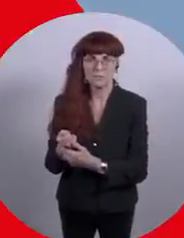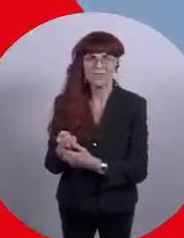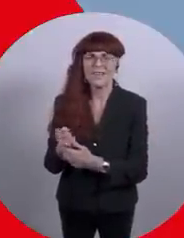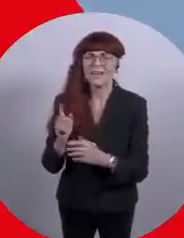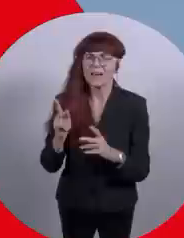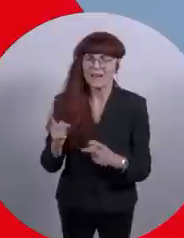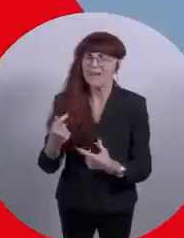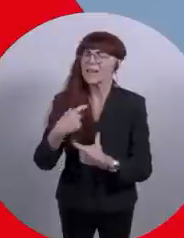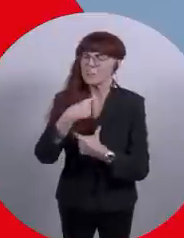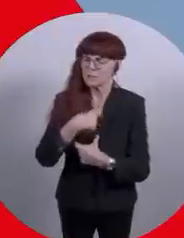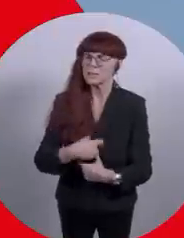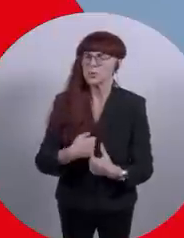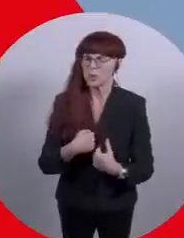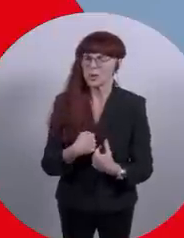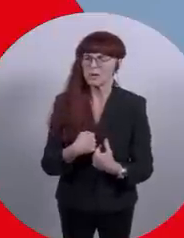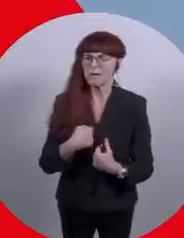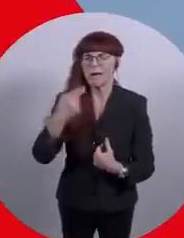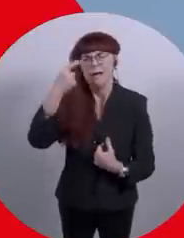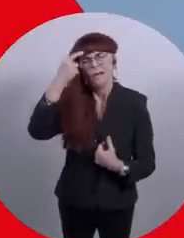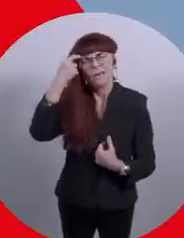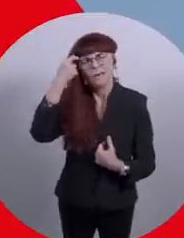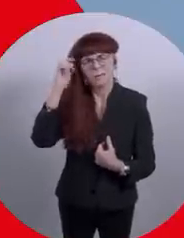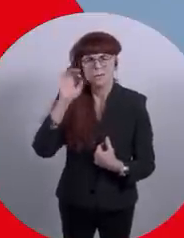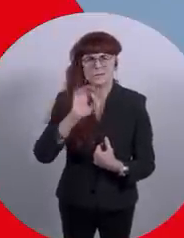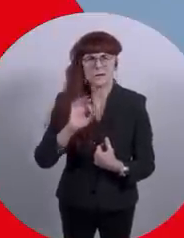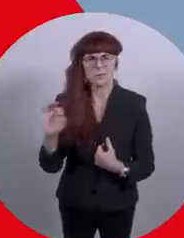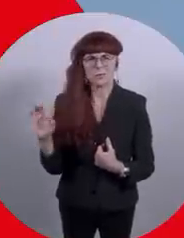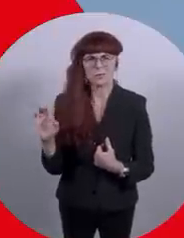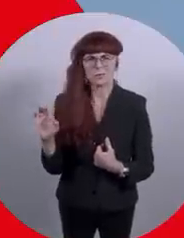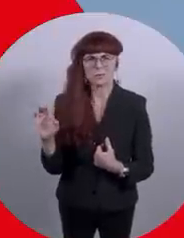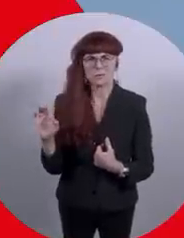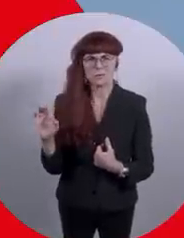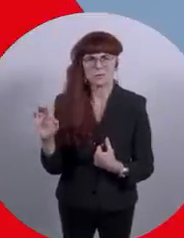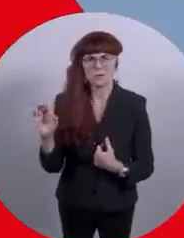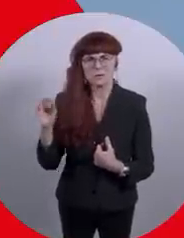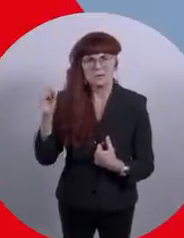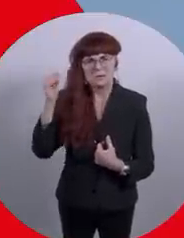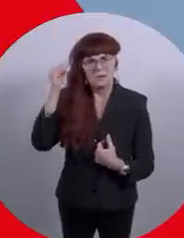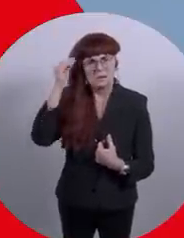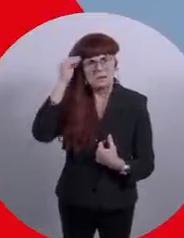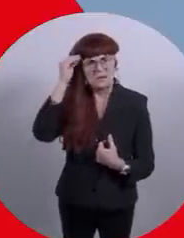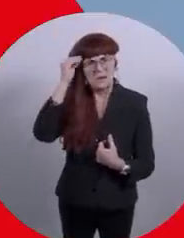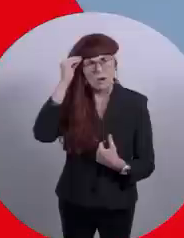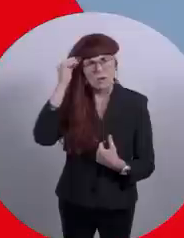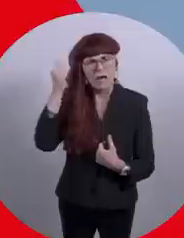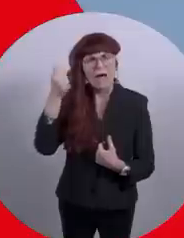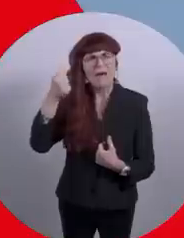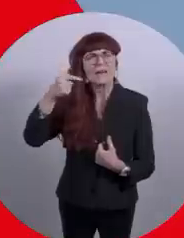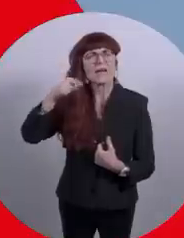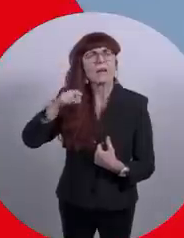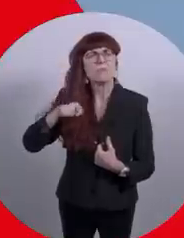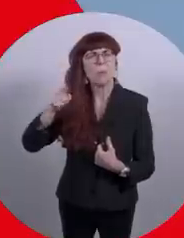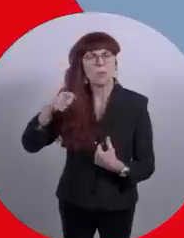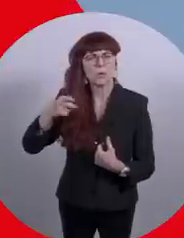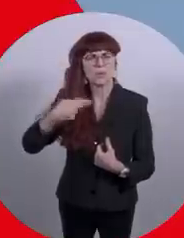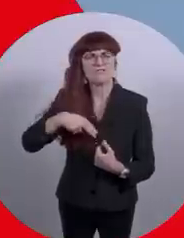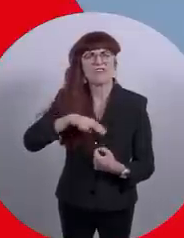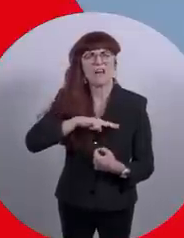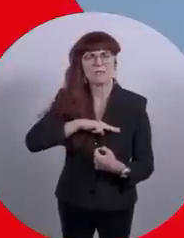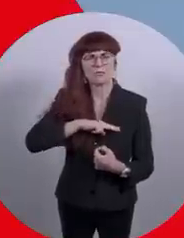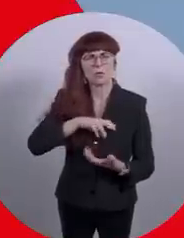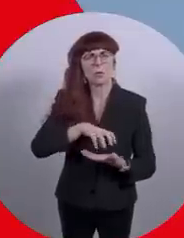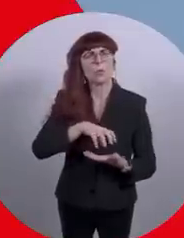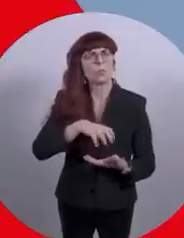persönlich wirklich sehr sehr gut erinnern ich war das ich glaube ich war ein paar Monate zuständig im Burgenland